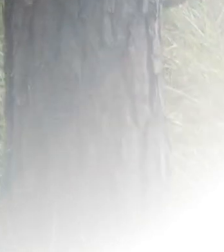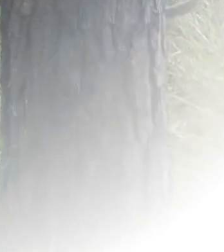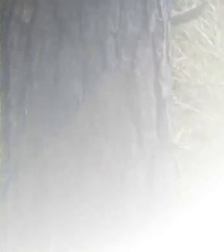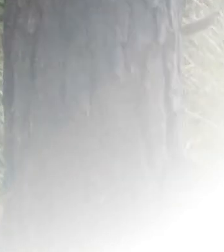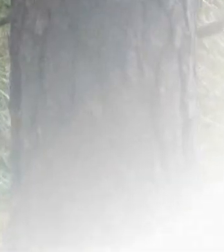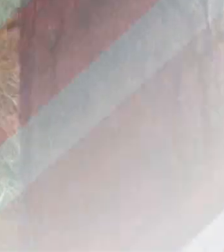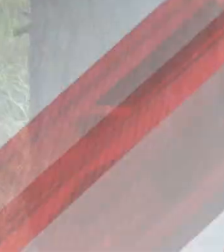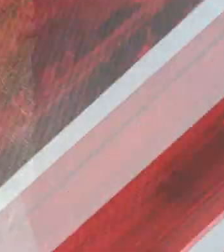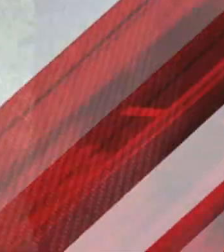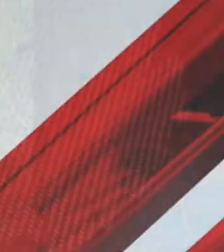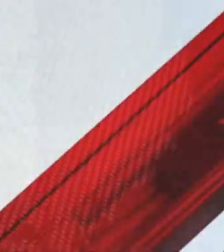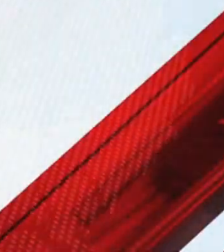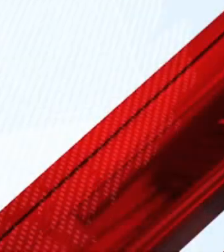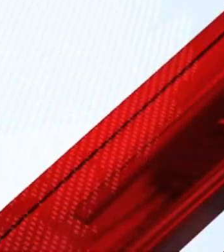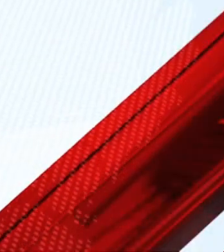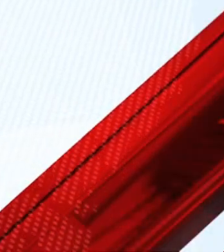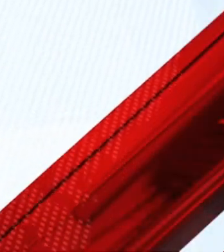планы на доступны т.д.